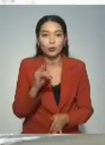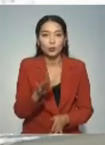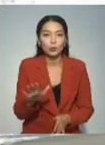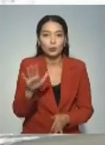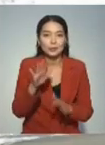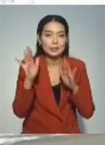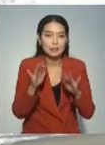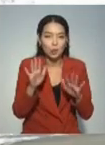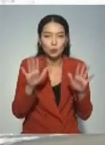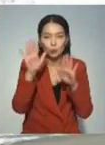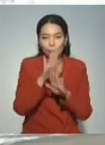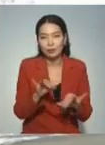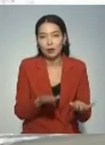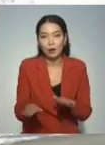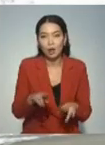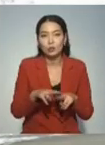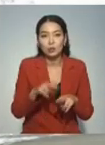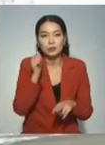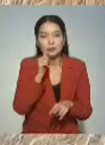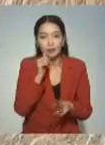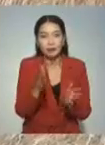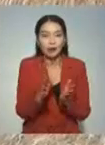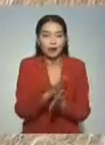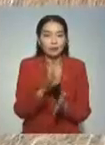снег, туман и гололед. В столице завтра